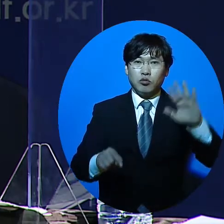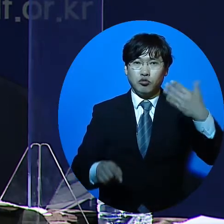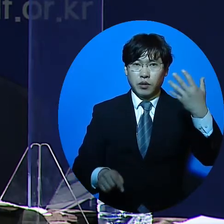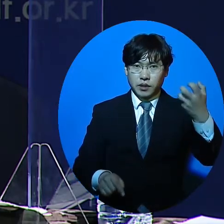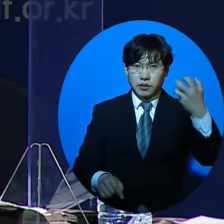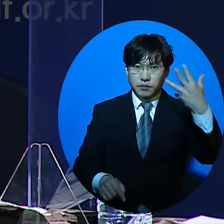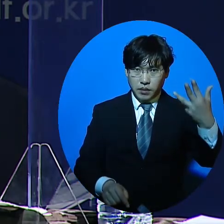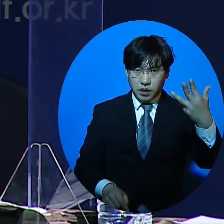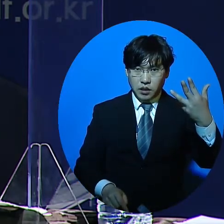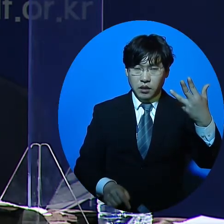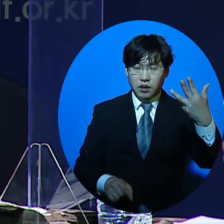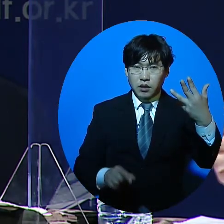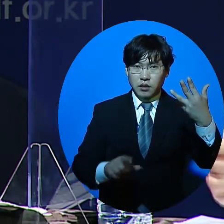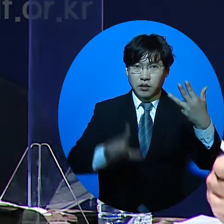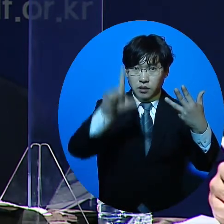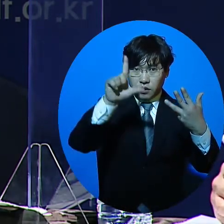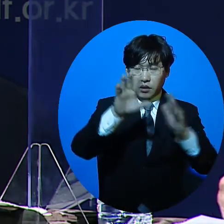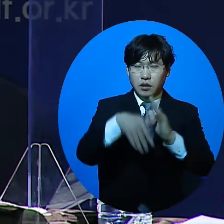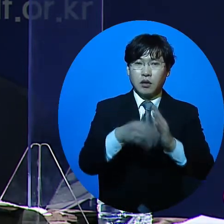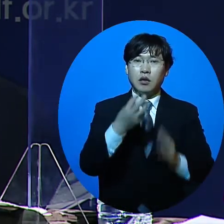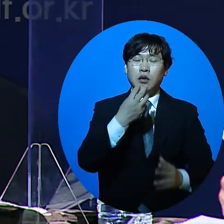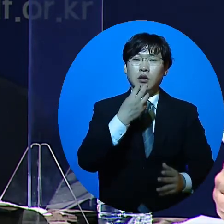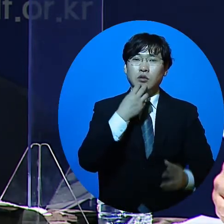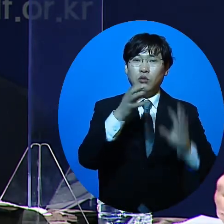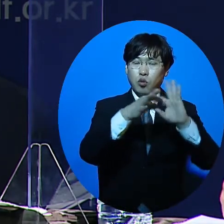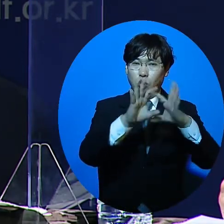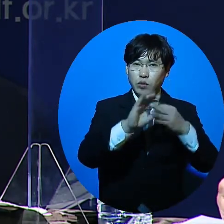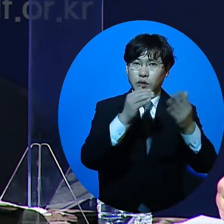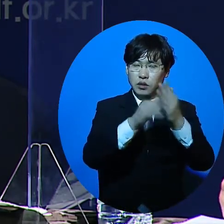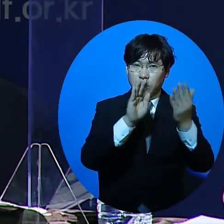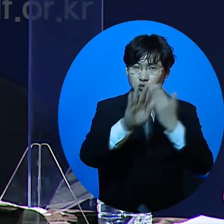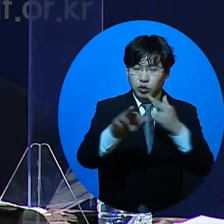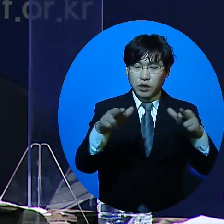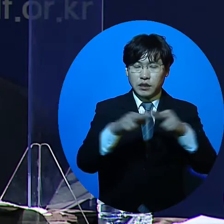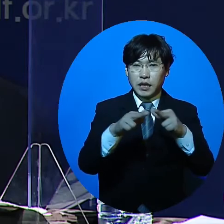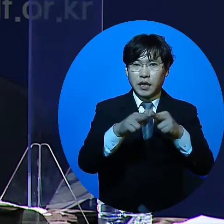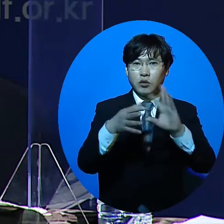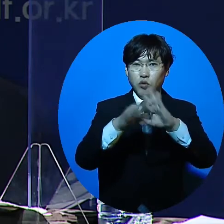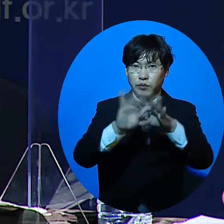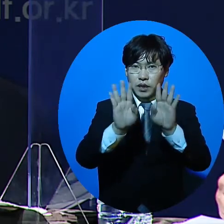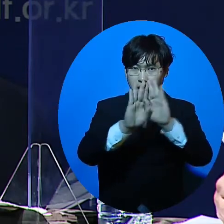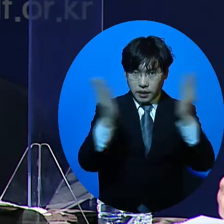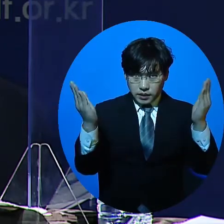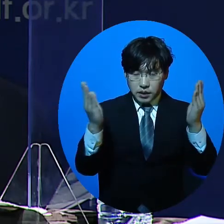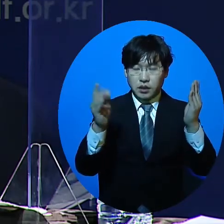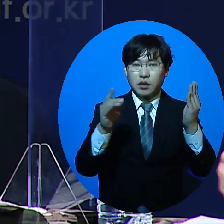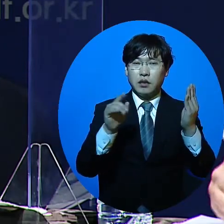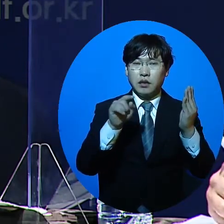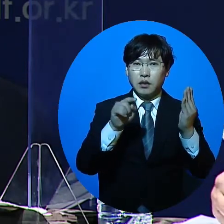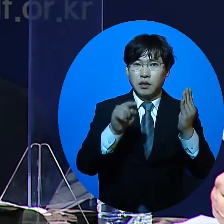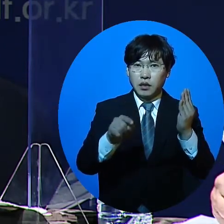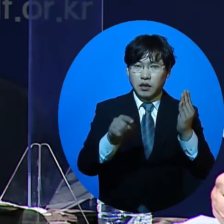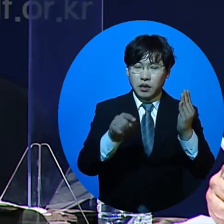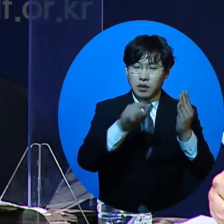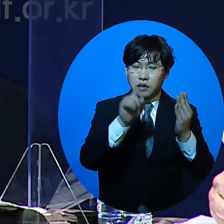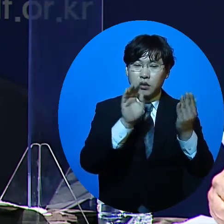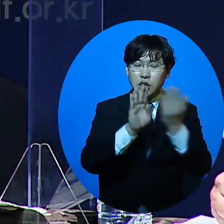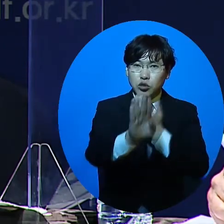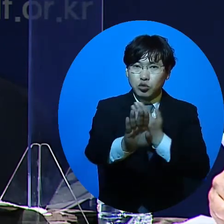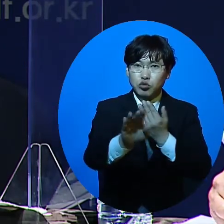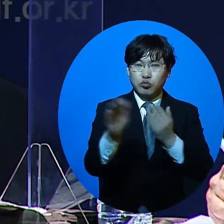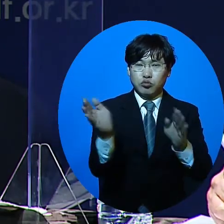88년도 저희 서울 올림픽을 치르고 이후 장애인 패럴림픽을 치르는 그 시기를